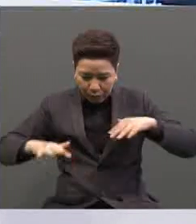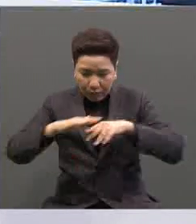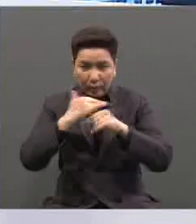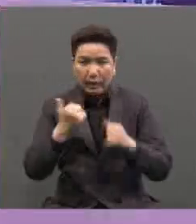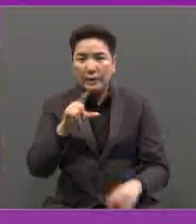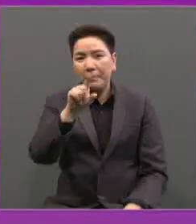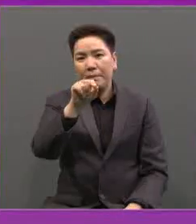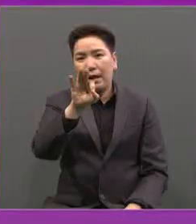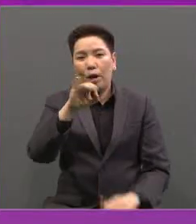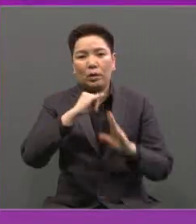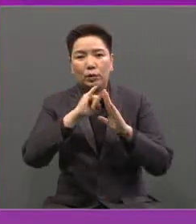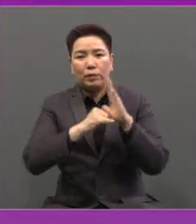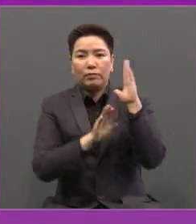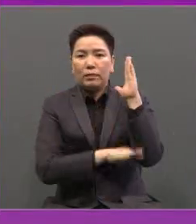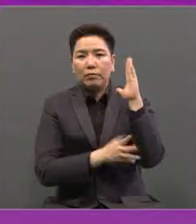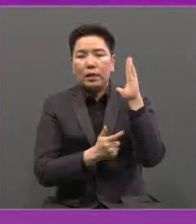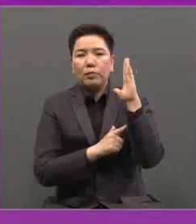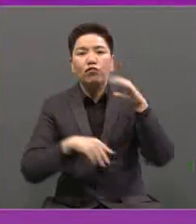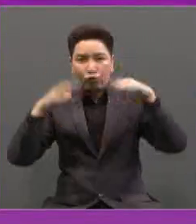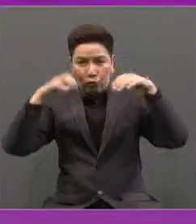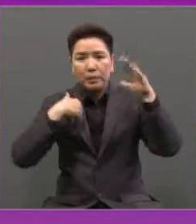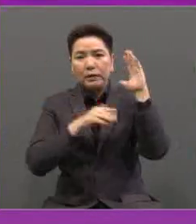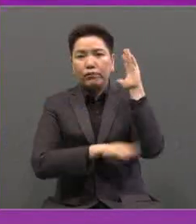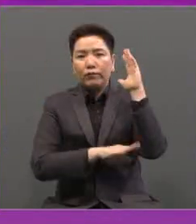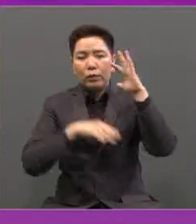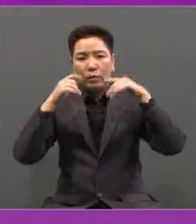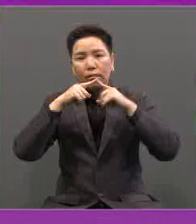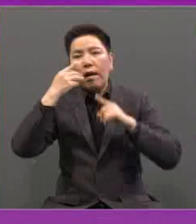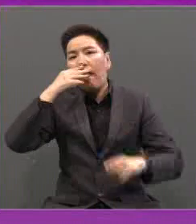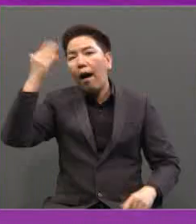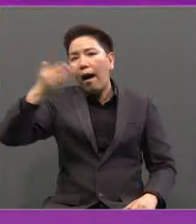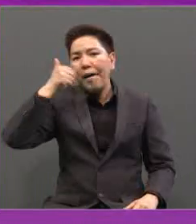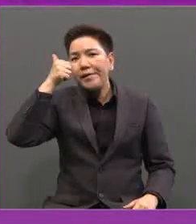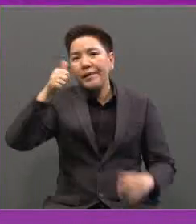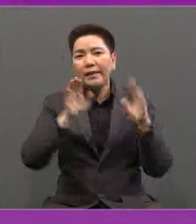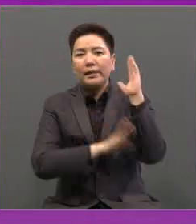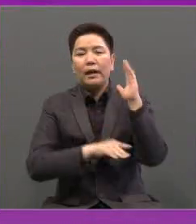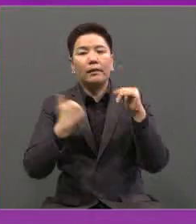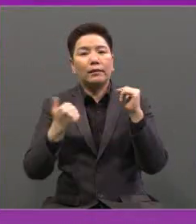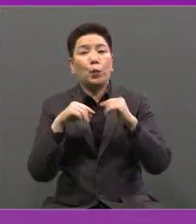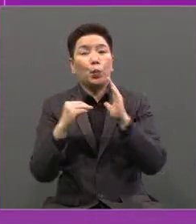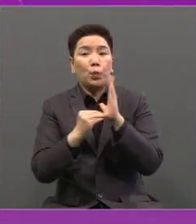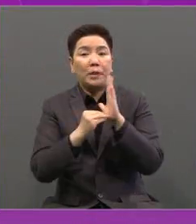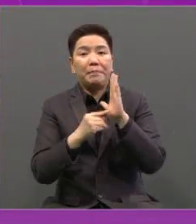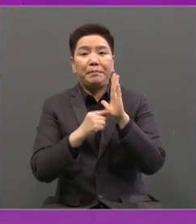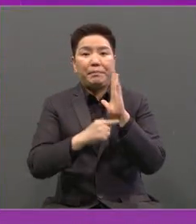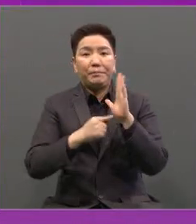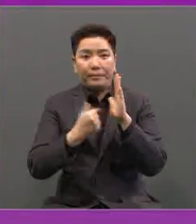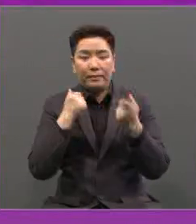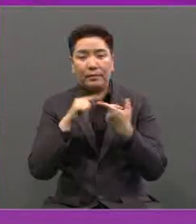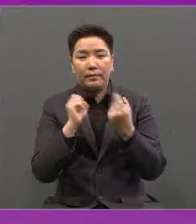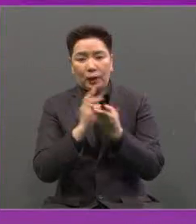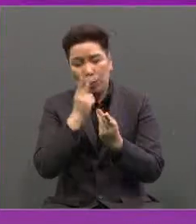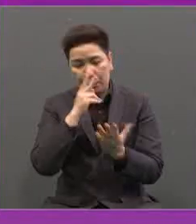มี 29จังหวัดยกเว้นภาคใต้ที่ยังมีฝนอยู่นะครับที่คุณภาพอากาศดีมากขณะที่กรุงเทพฯและปริมณฑลนะครับ